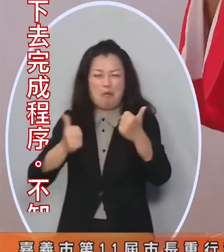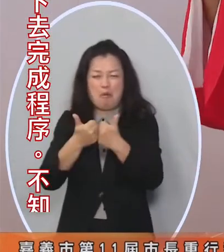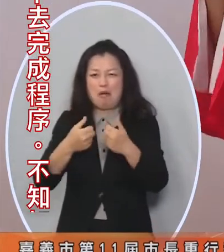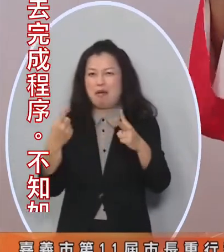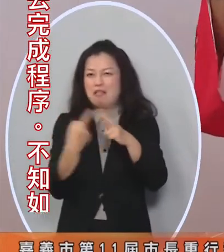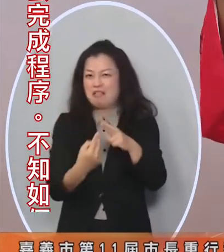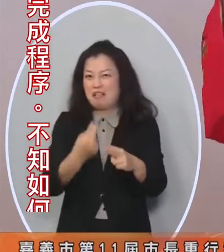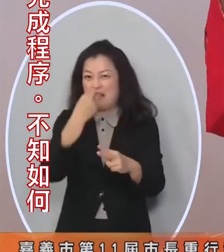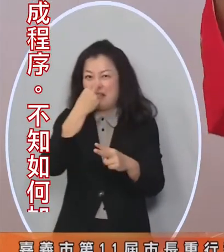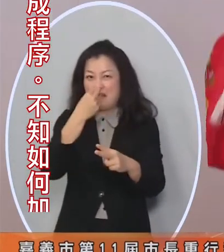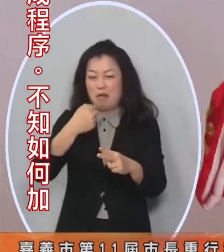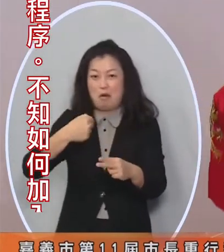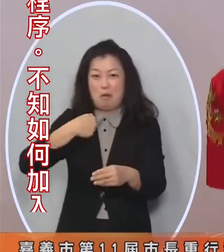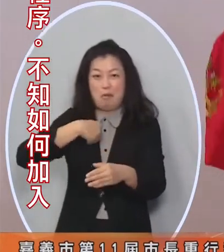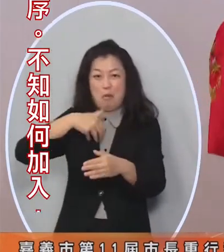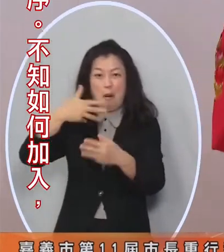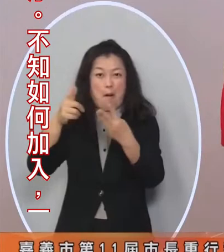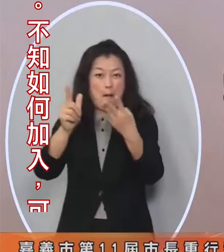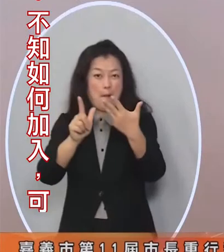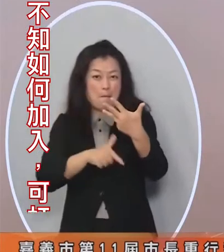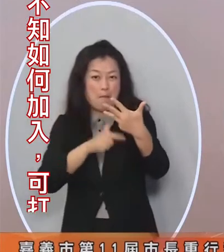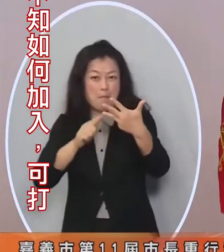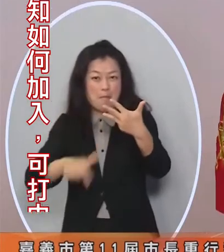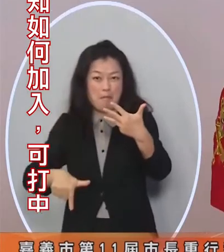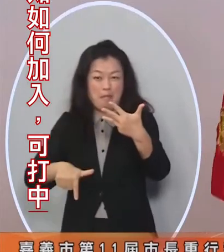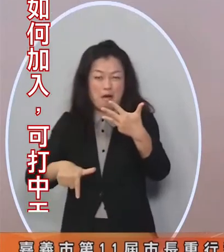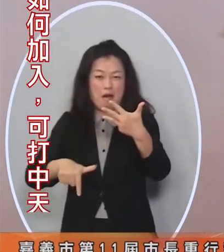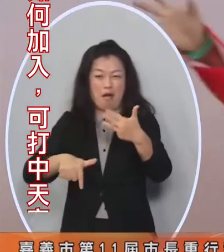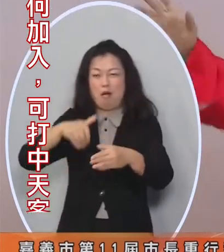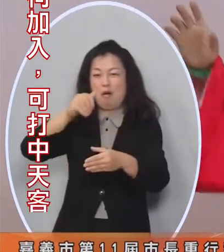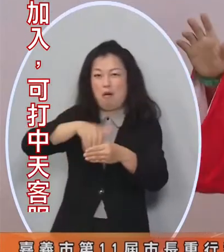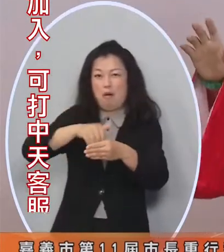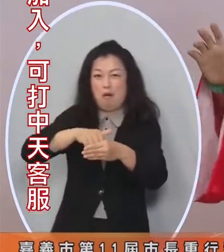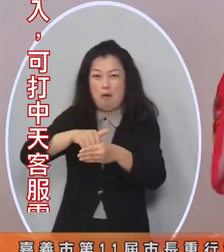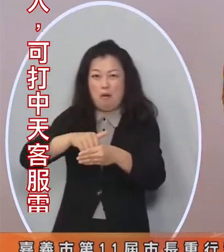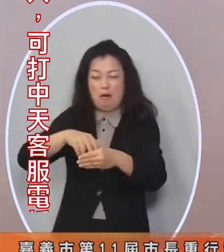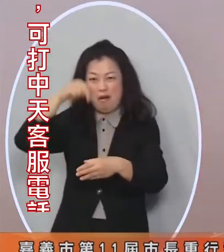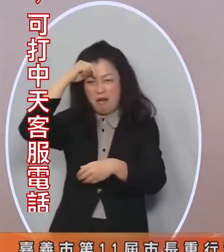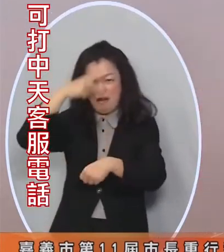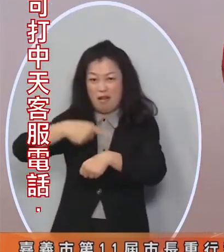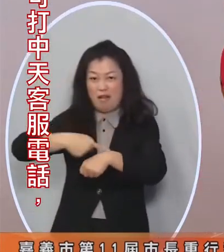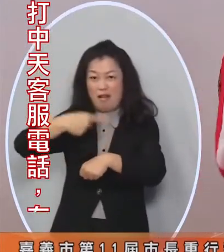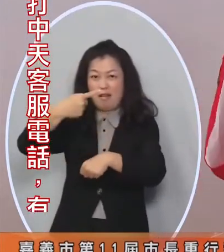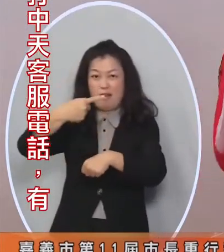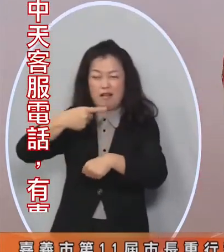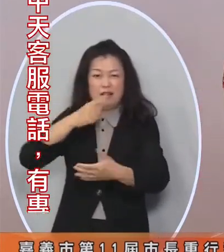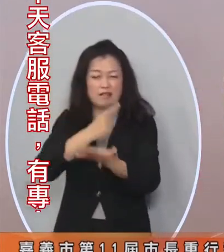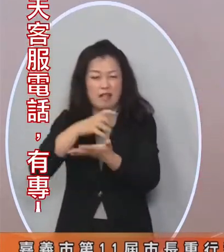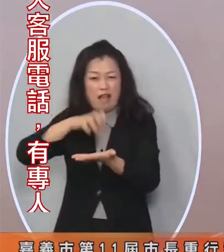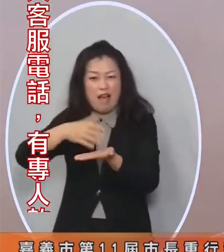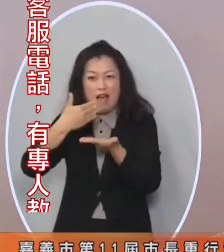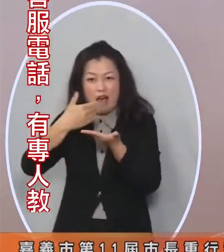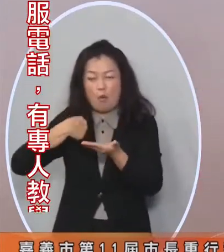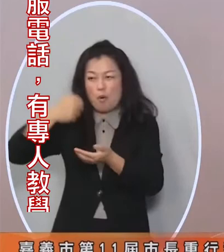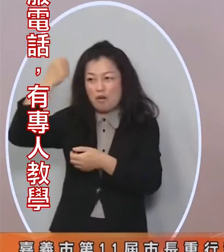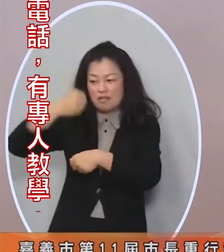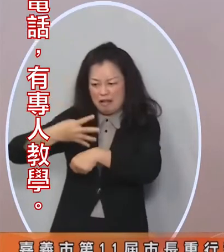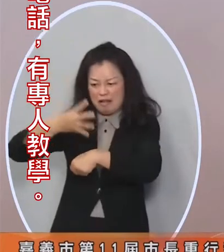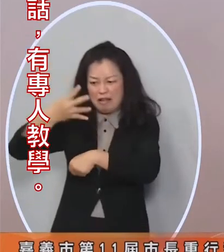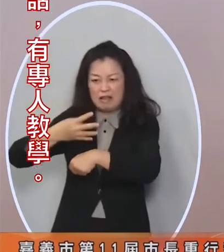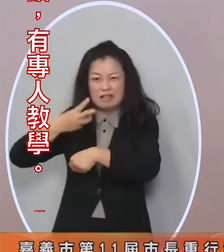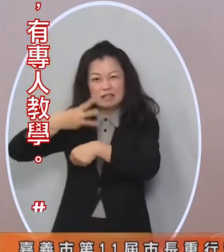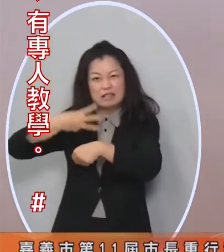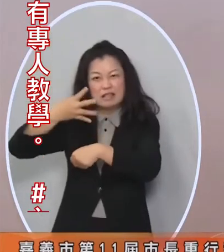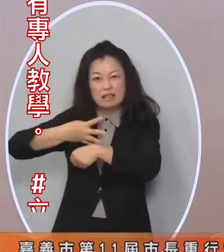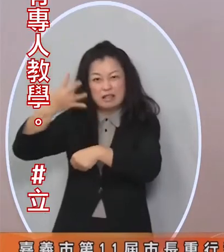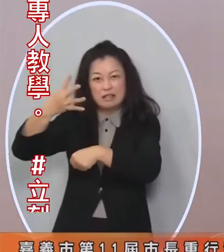八选到八个人在选立委，我到下午一点多哦，大家都在吃便当，然后我早上三四点就来，然后第一个报到，